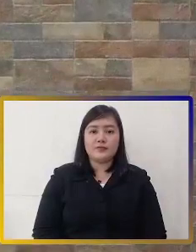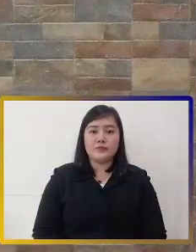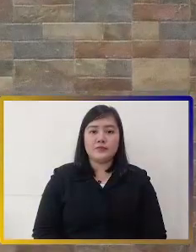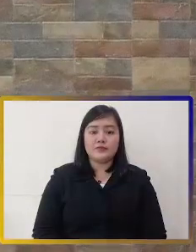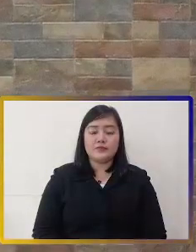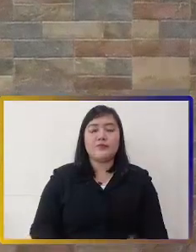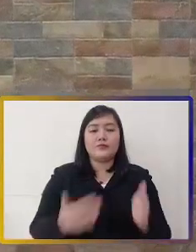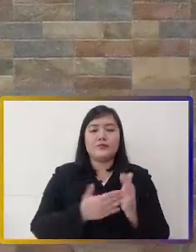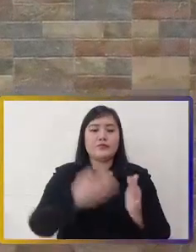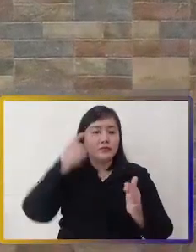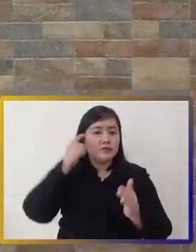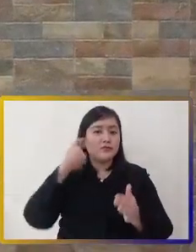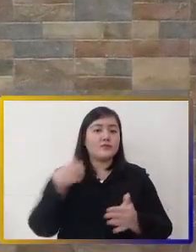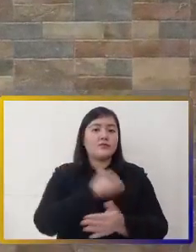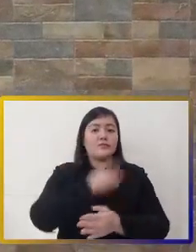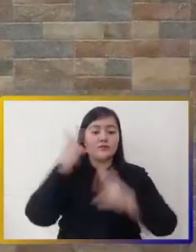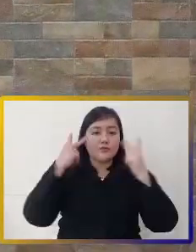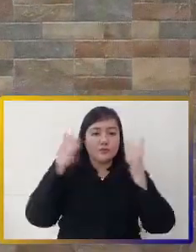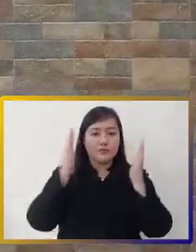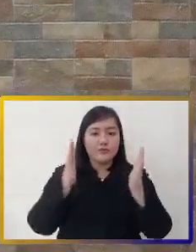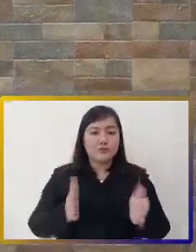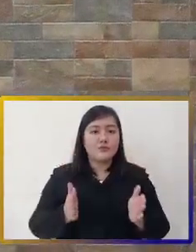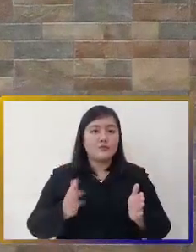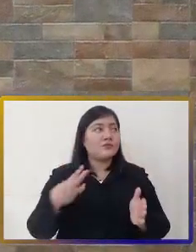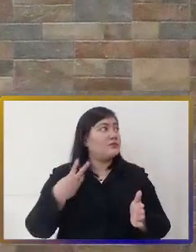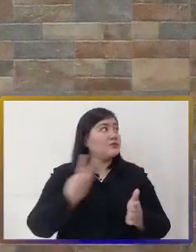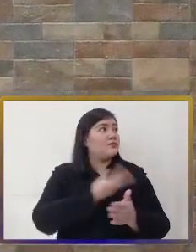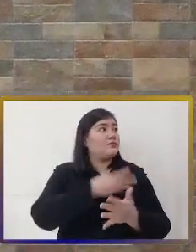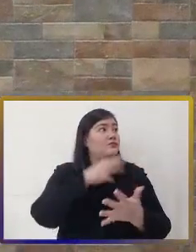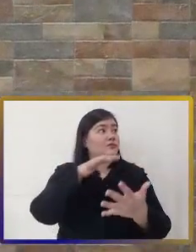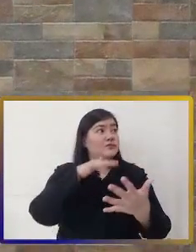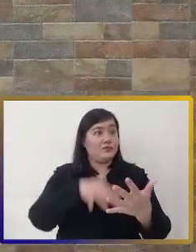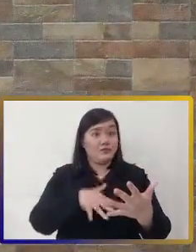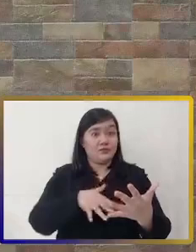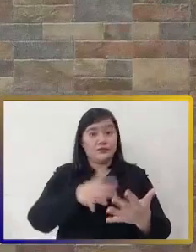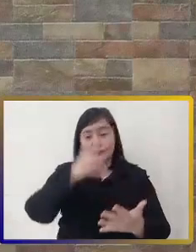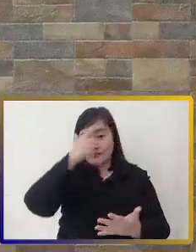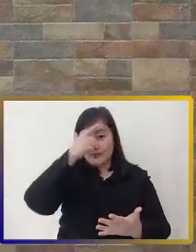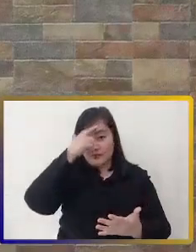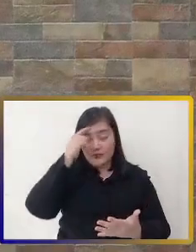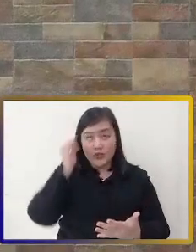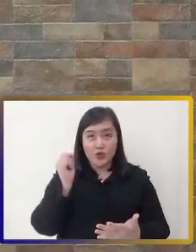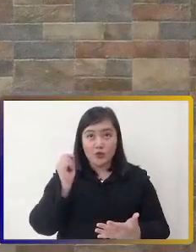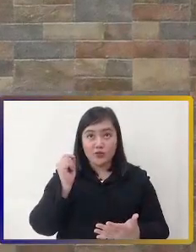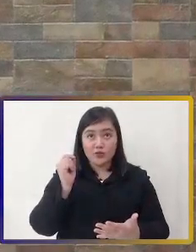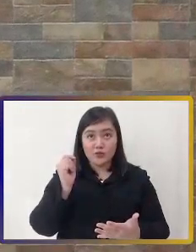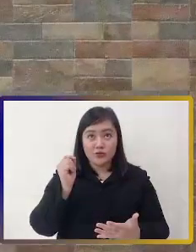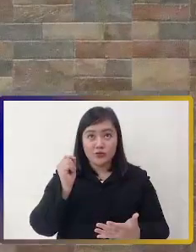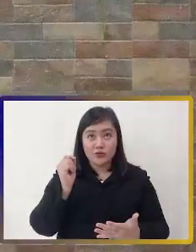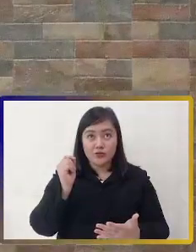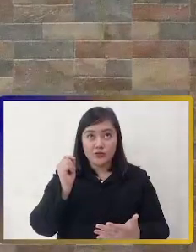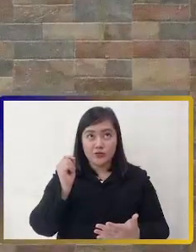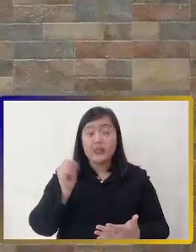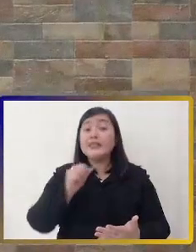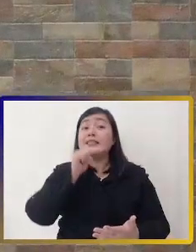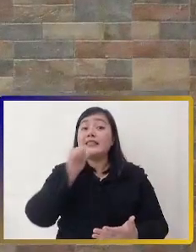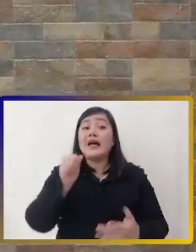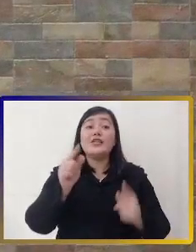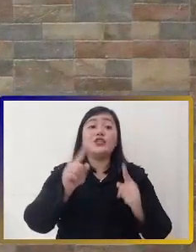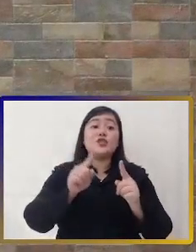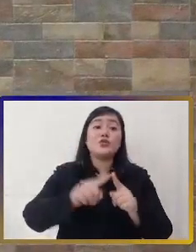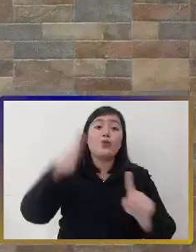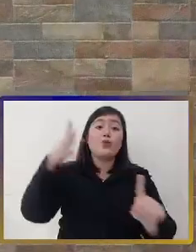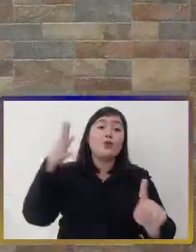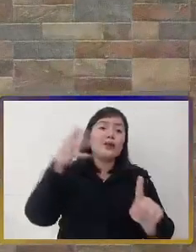mga bisita, ito po yung pinag-aaralan, hindi po primarily to attack other religious groups, but this is to learn